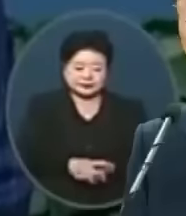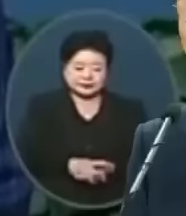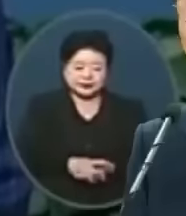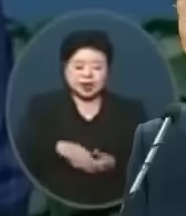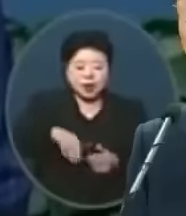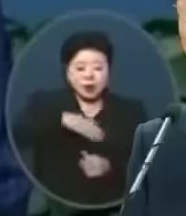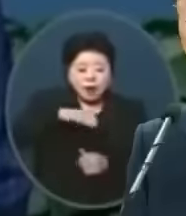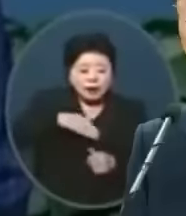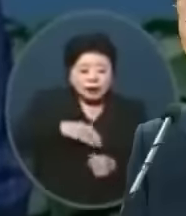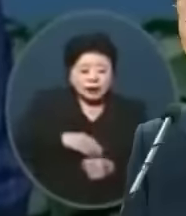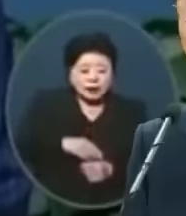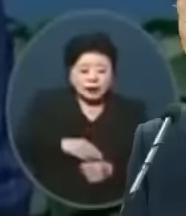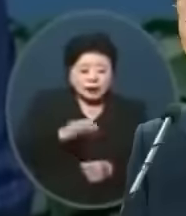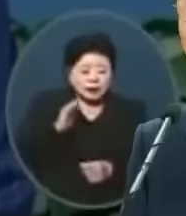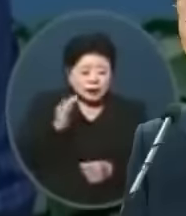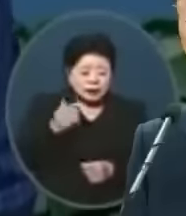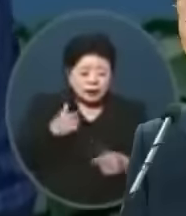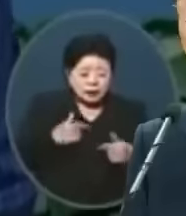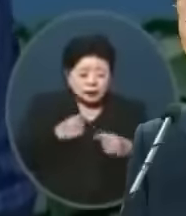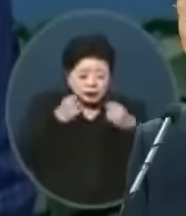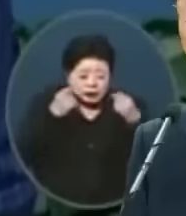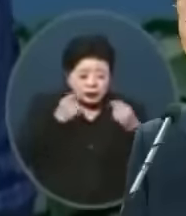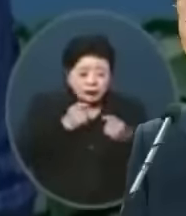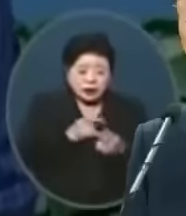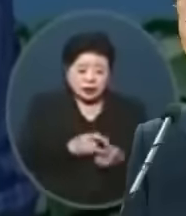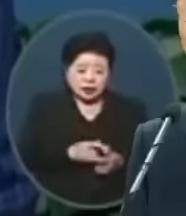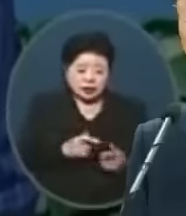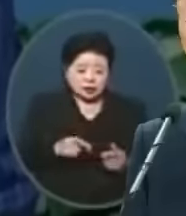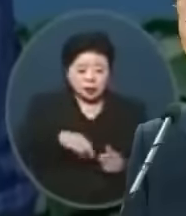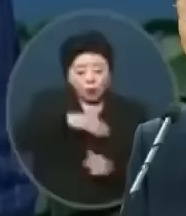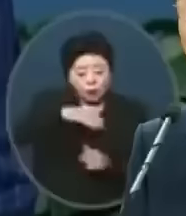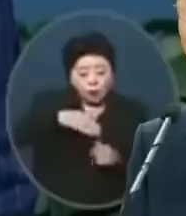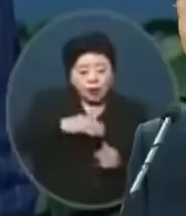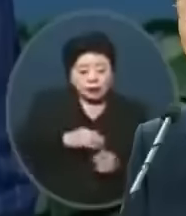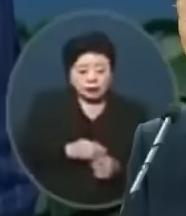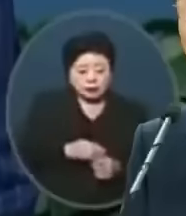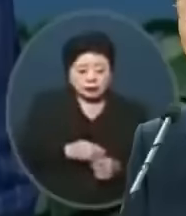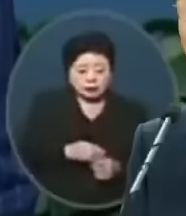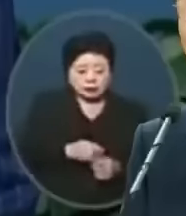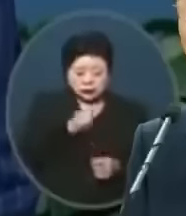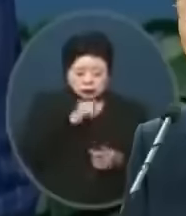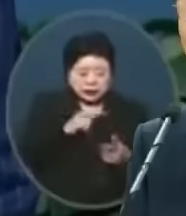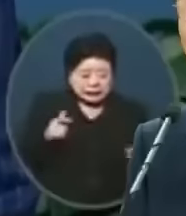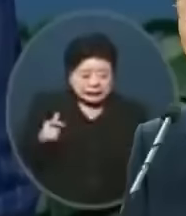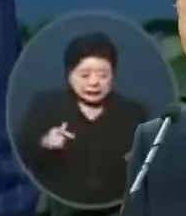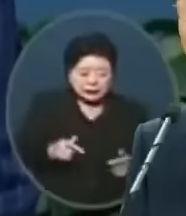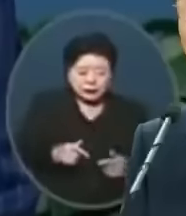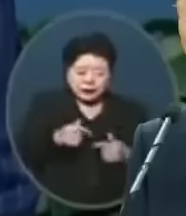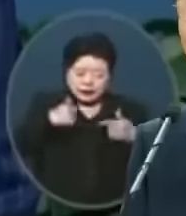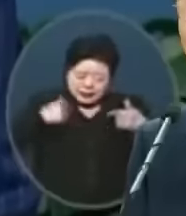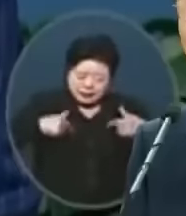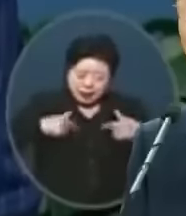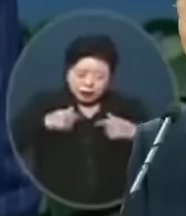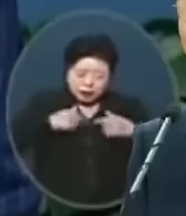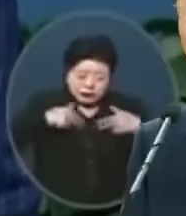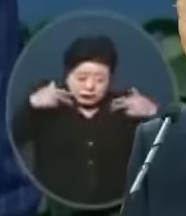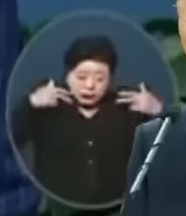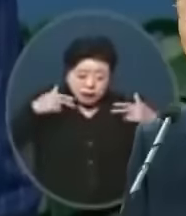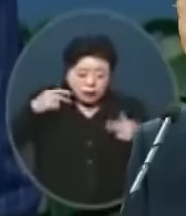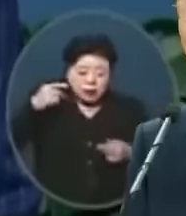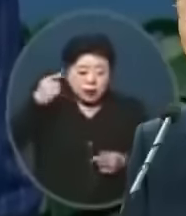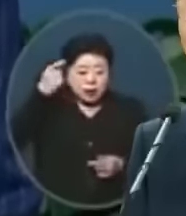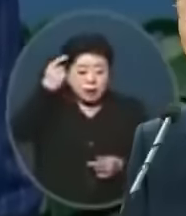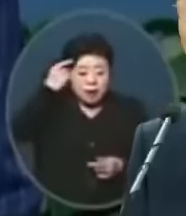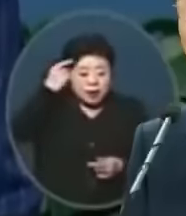환경이 그런 환경이 되어야 기뻐하고 즐거워하는 것이 아니라 환경이 그렇지 않은데도 불구하고 기뻐하고 즐거워하면 우리 두뇌는